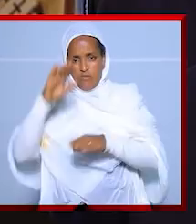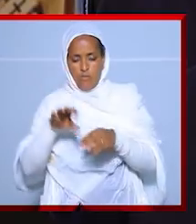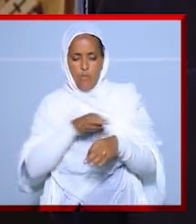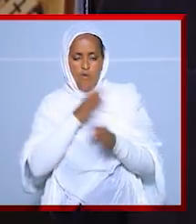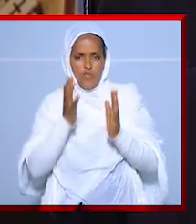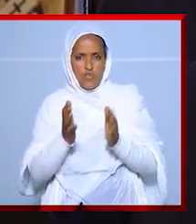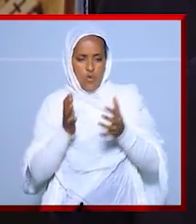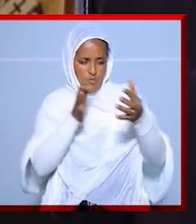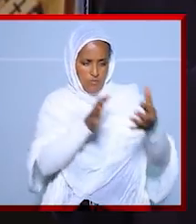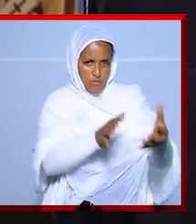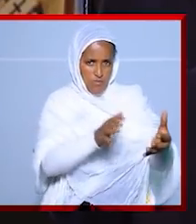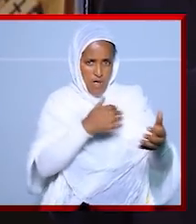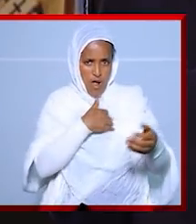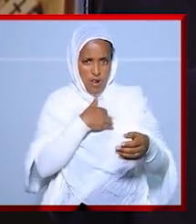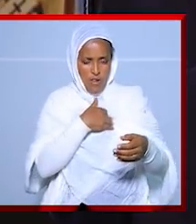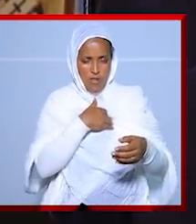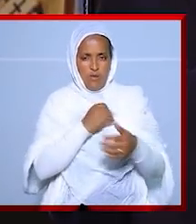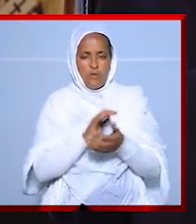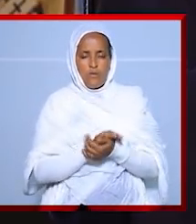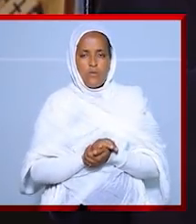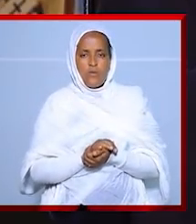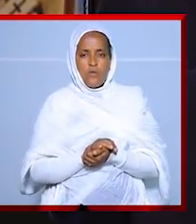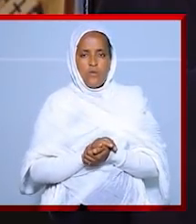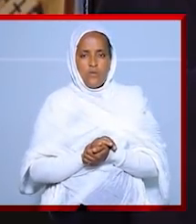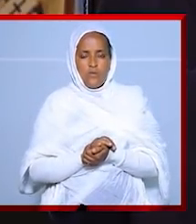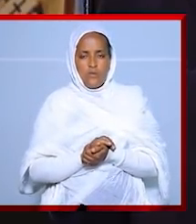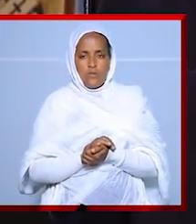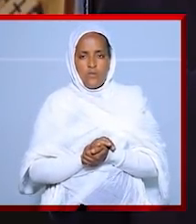ይልቅ ወደ መንፈሳዊነቱ ሲያደላ